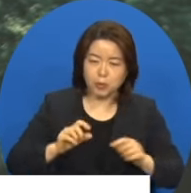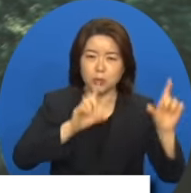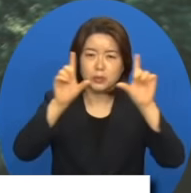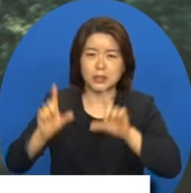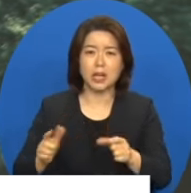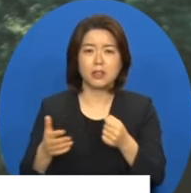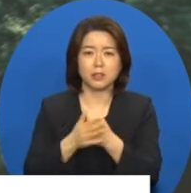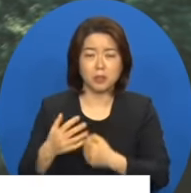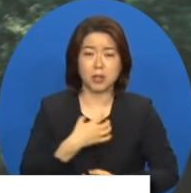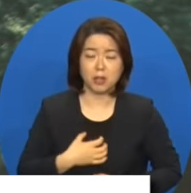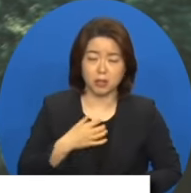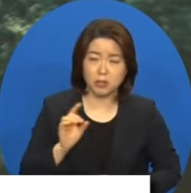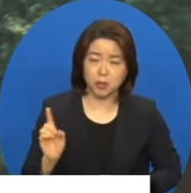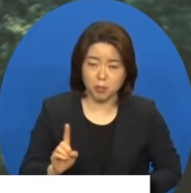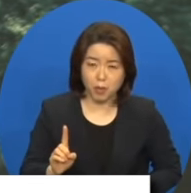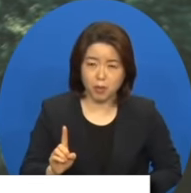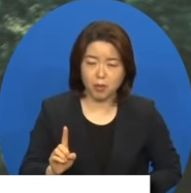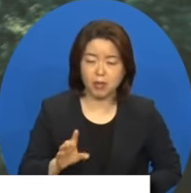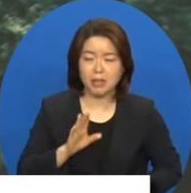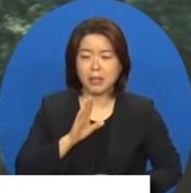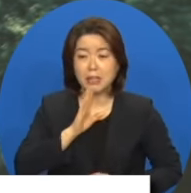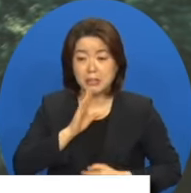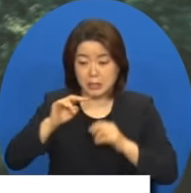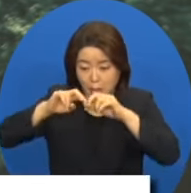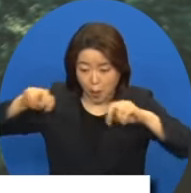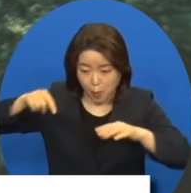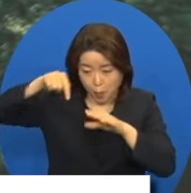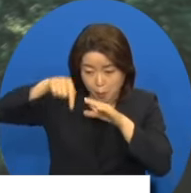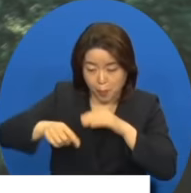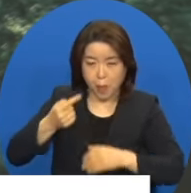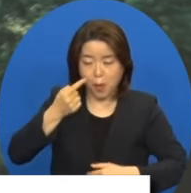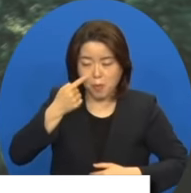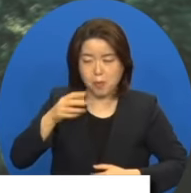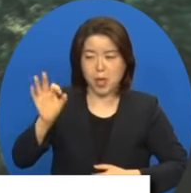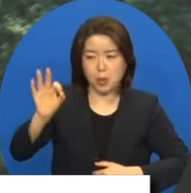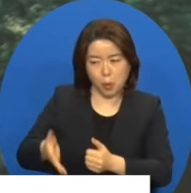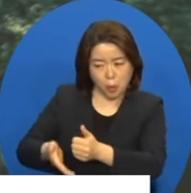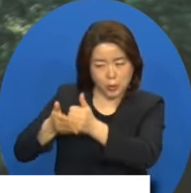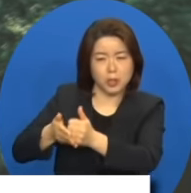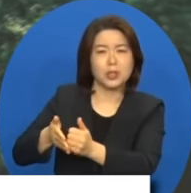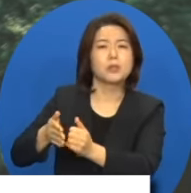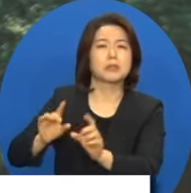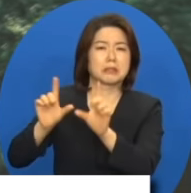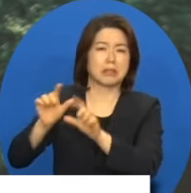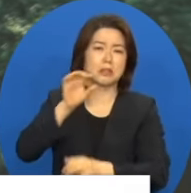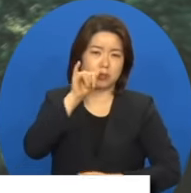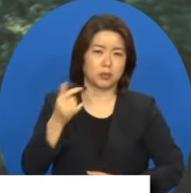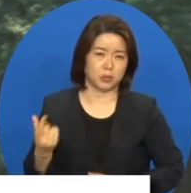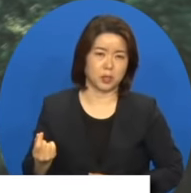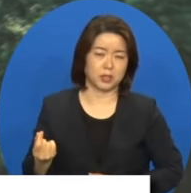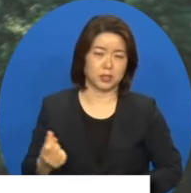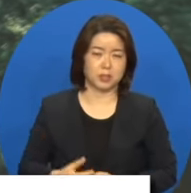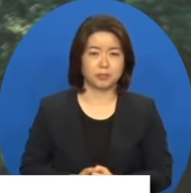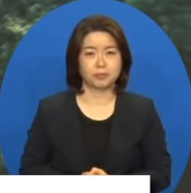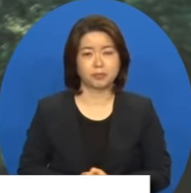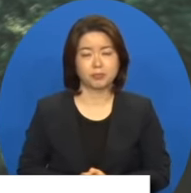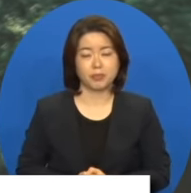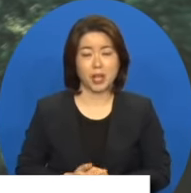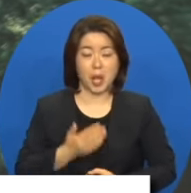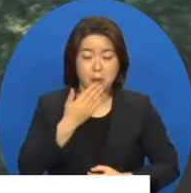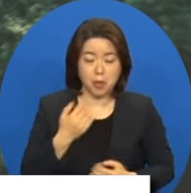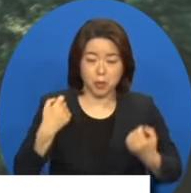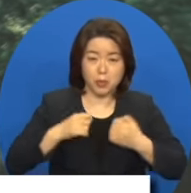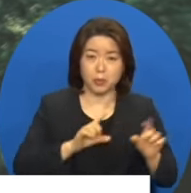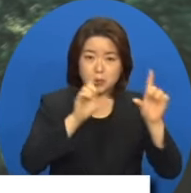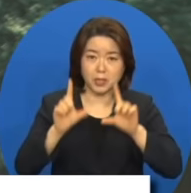것은 사실상 돈을 섬기고 산다는 뜻이라는 것이요. 그래서 하나님께서 먹고 있고 사는 거 염려하지